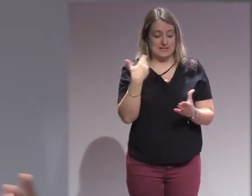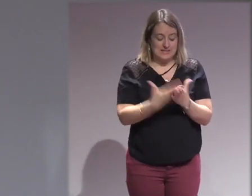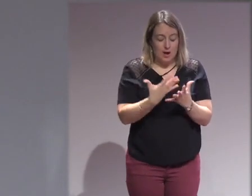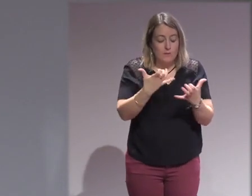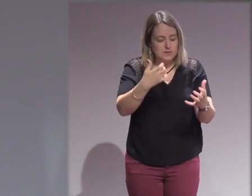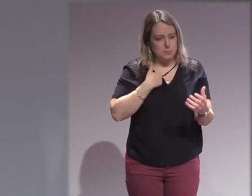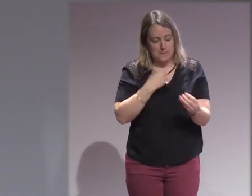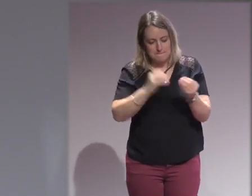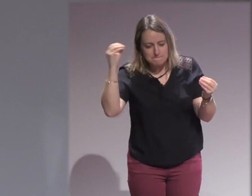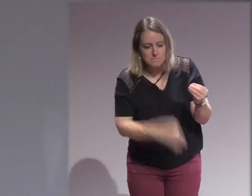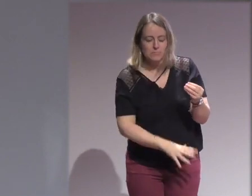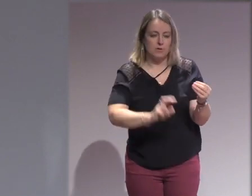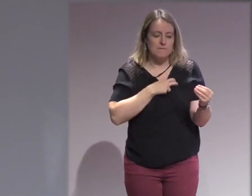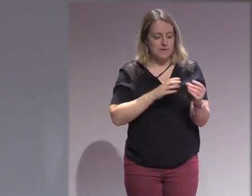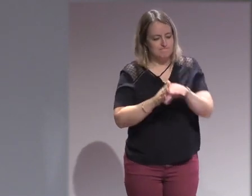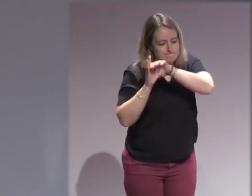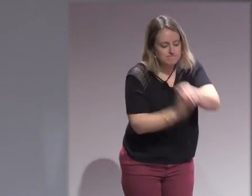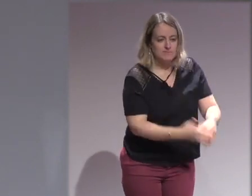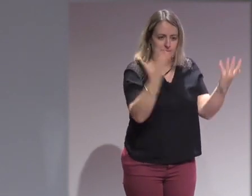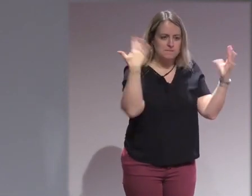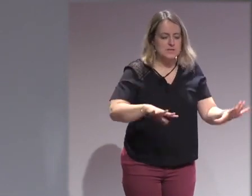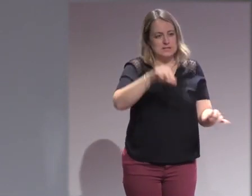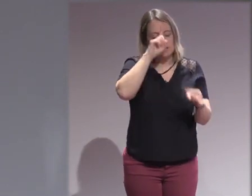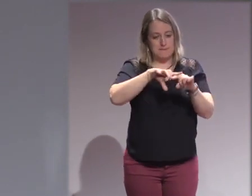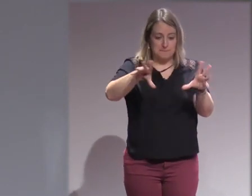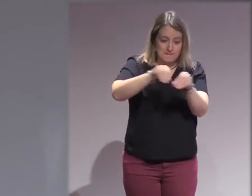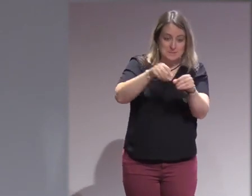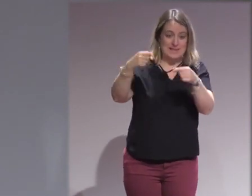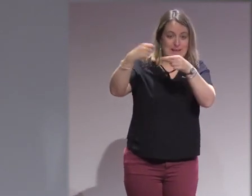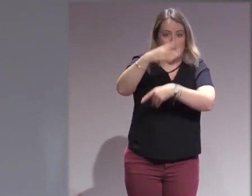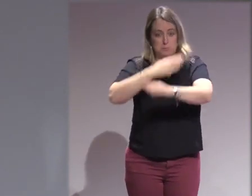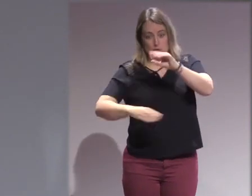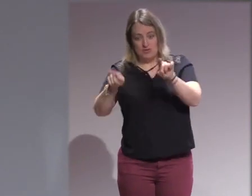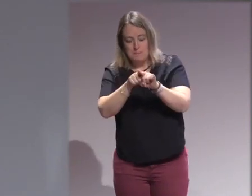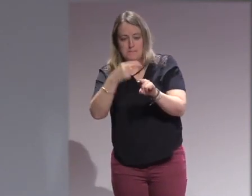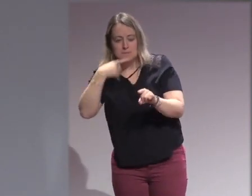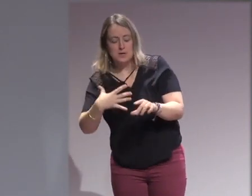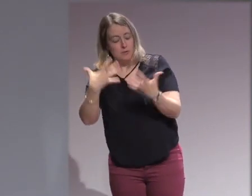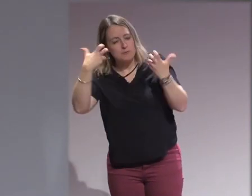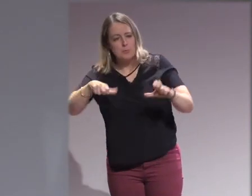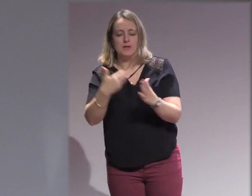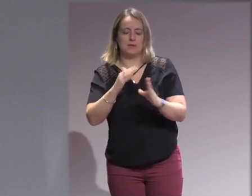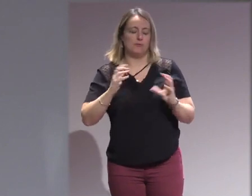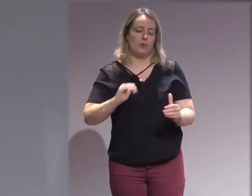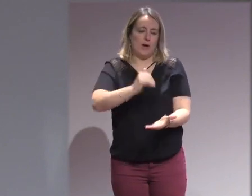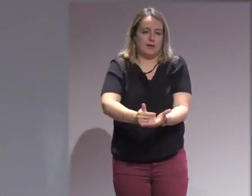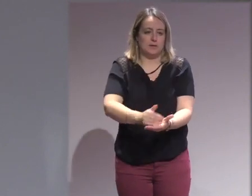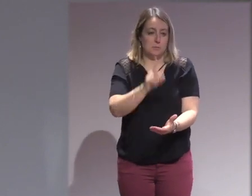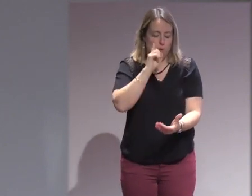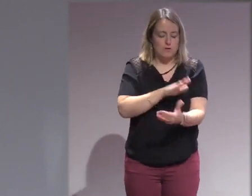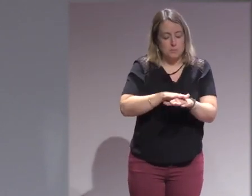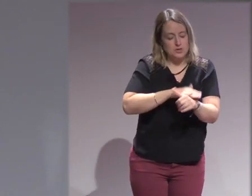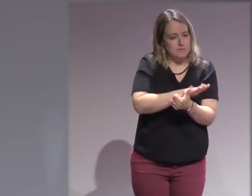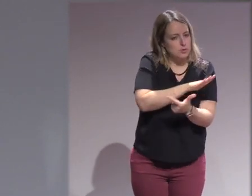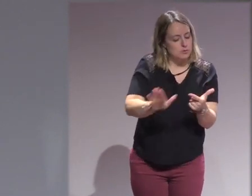débarrasser à terme, un jour, de cette vision biologisante de la famille, pour deux raisons. La première, c'est qu'effectivement,